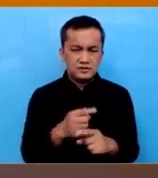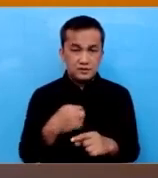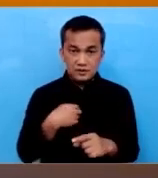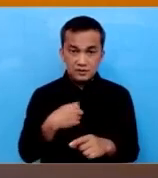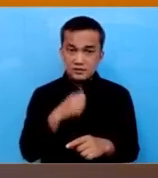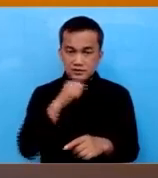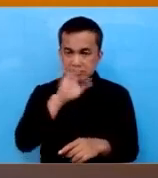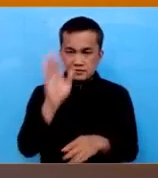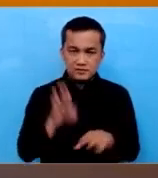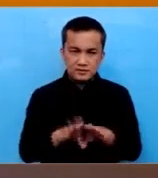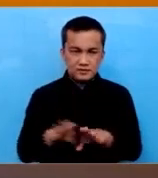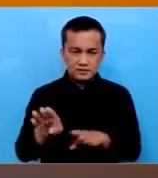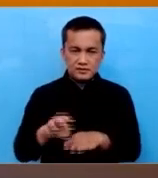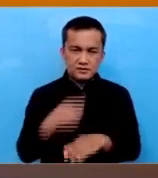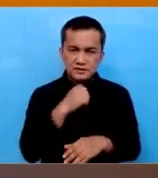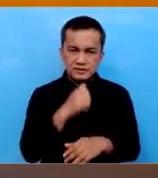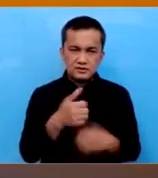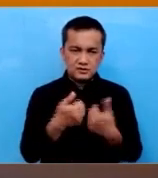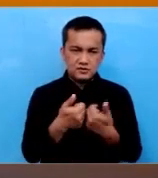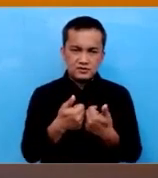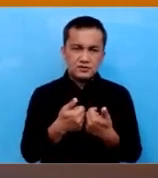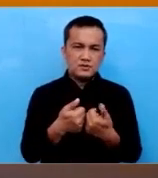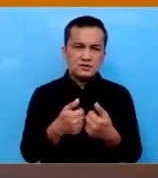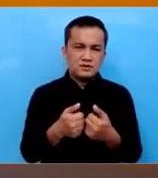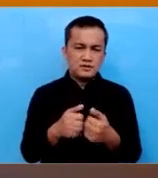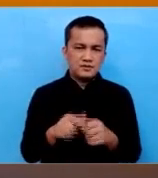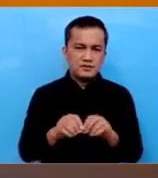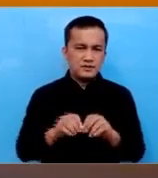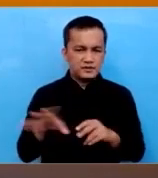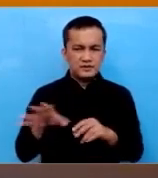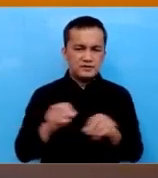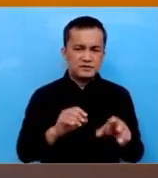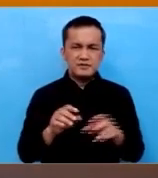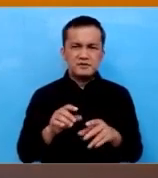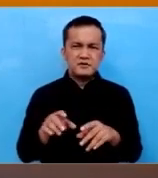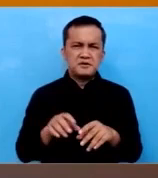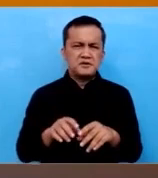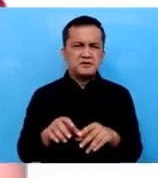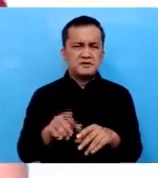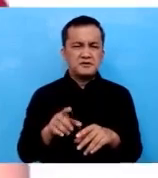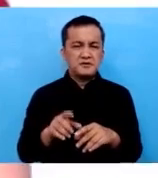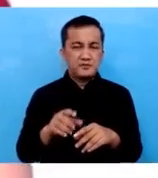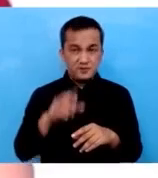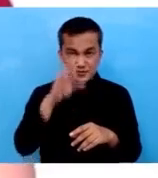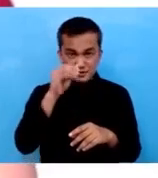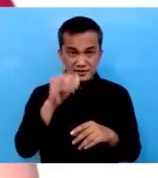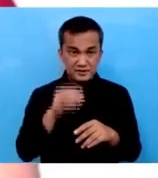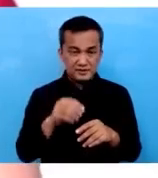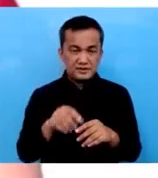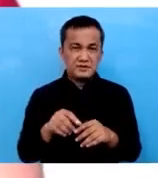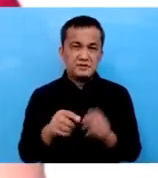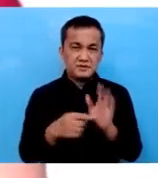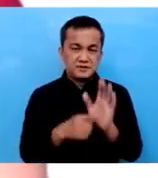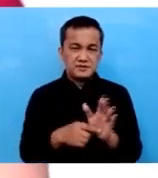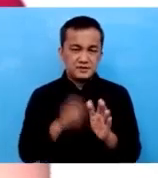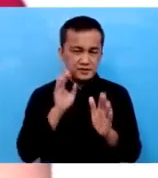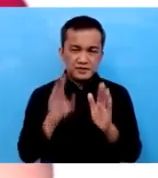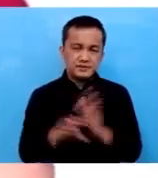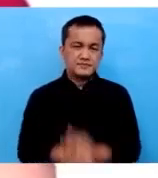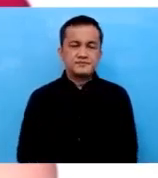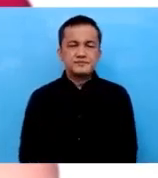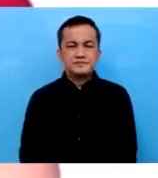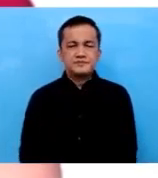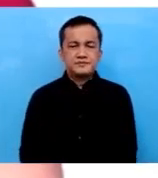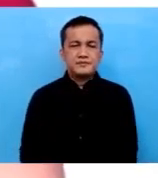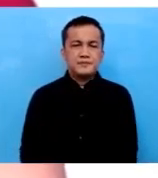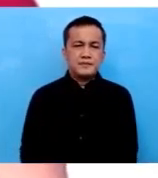Hindi ko din jowa yung mga pinagkalat nyo na kasama kong lalaki sa pictures. Nagsalita raw si Andrea para tuldukan